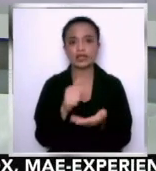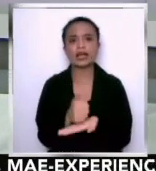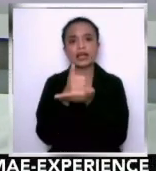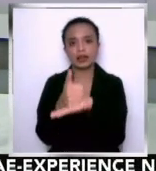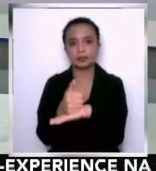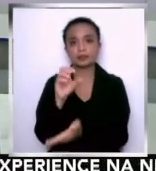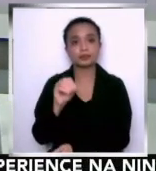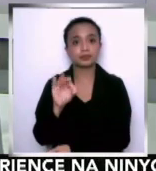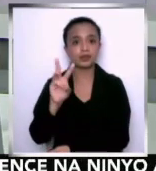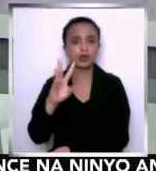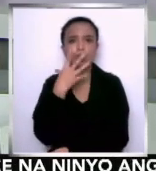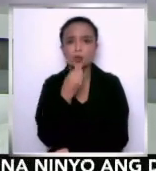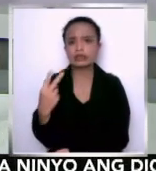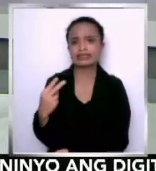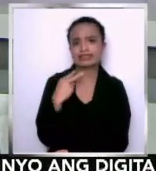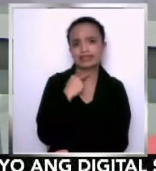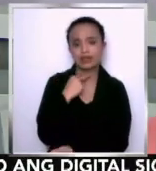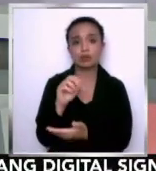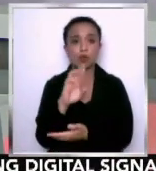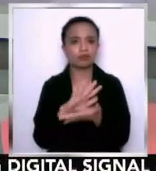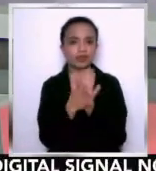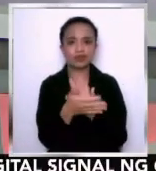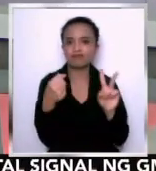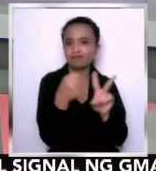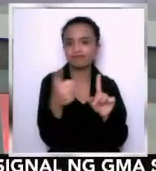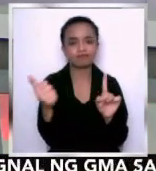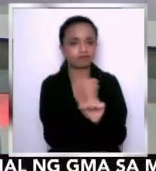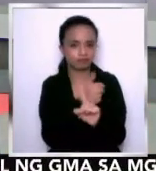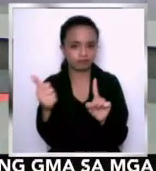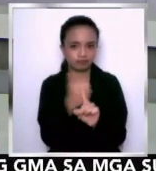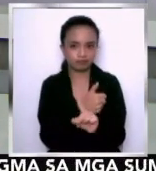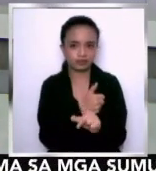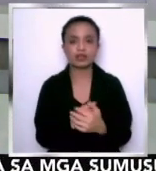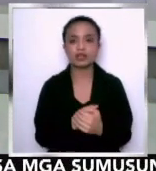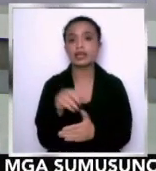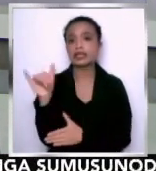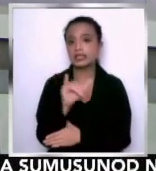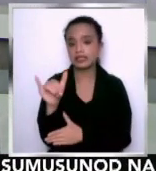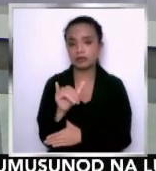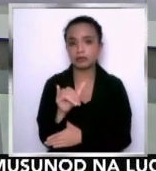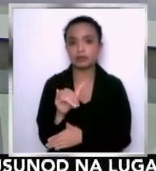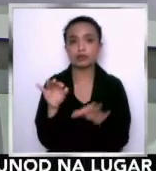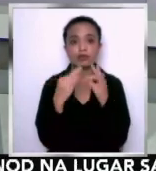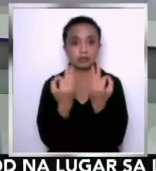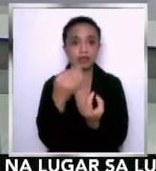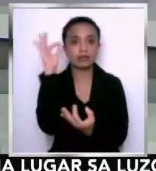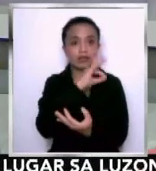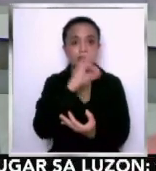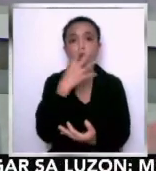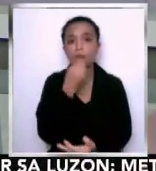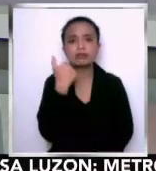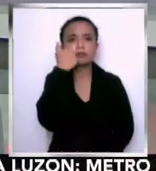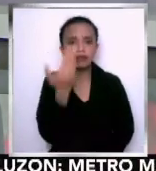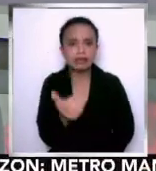na stranded o biktima ng pang-aabuso, gayon din ang pamilya ng mga Pilipinong namatay sa ibang bansa. Yan ang tinutukan